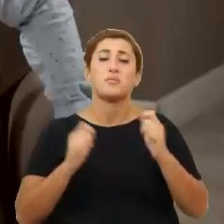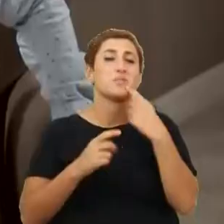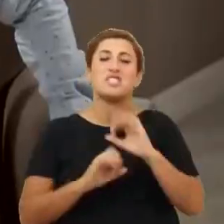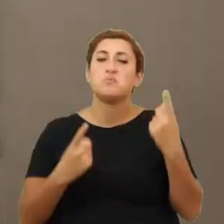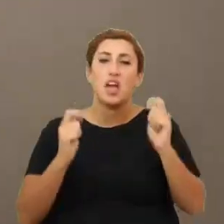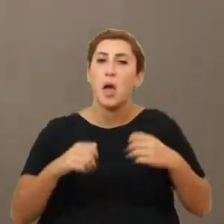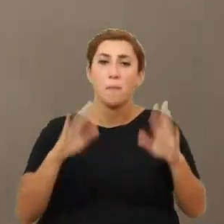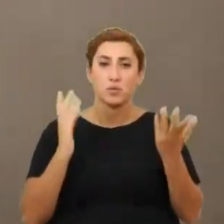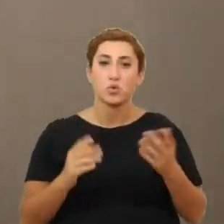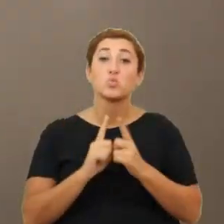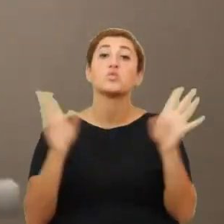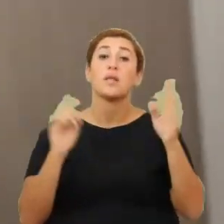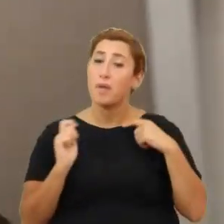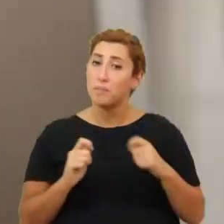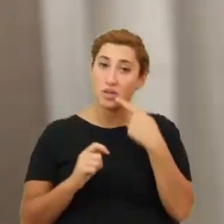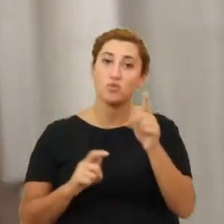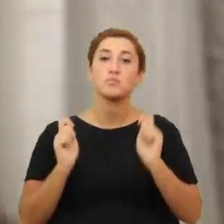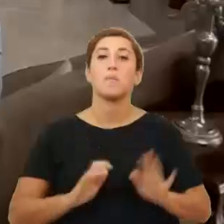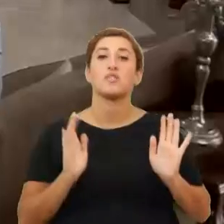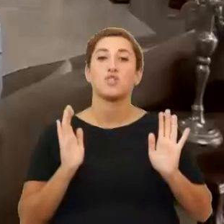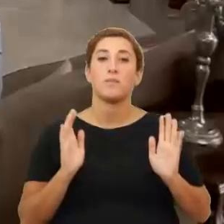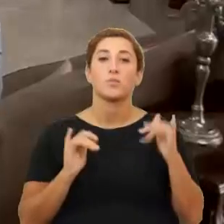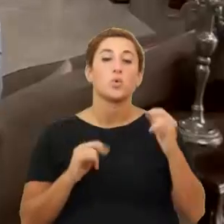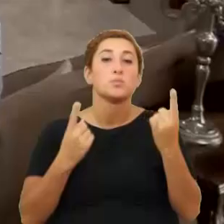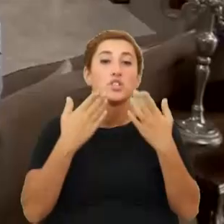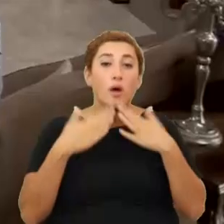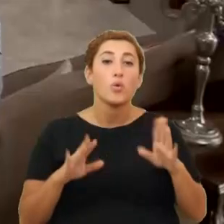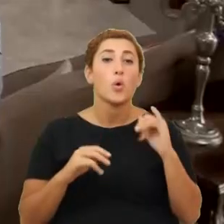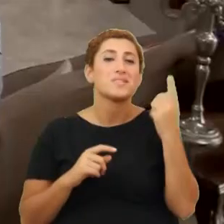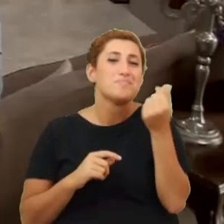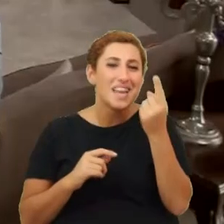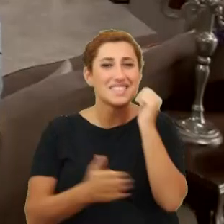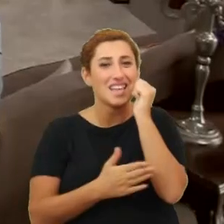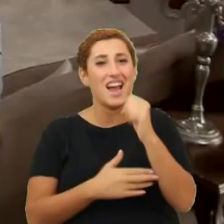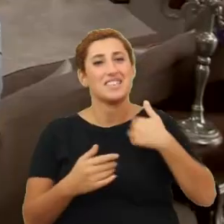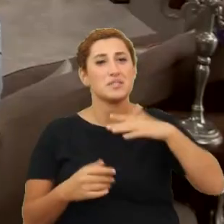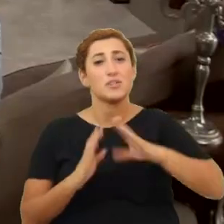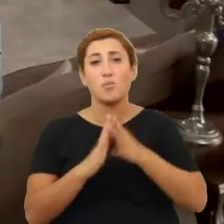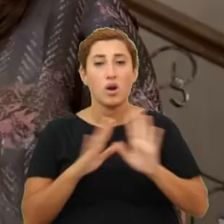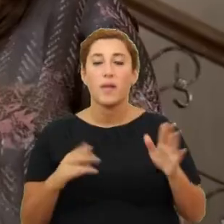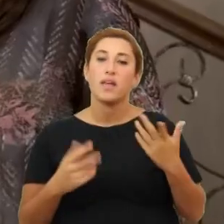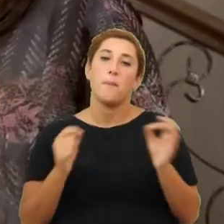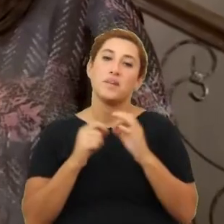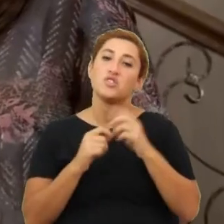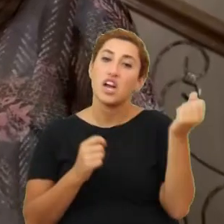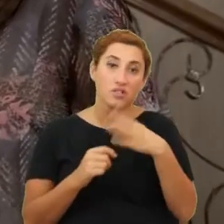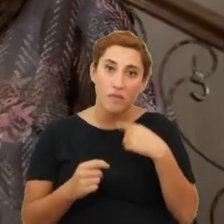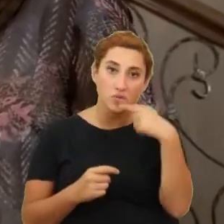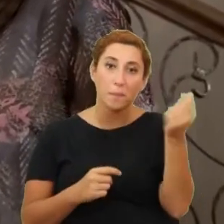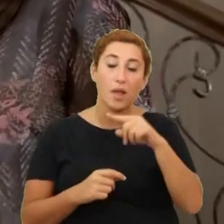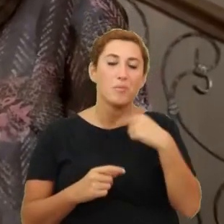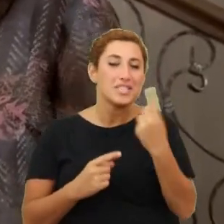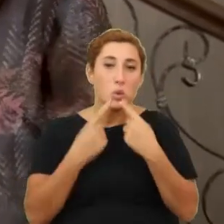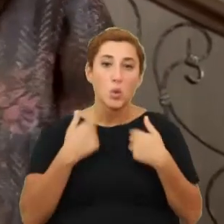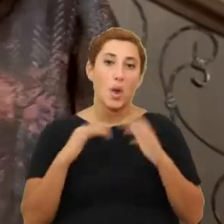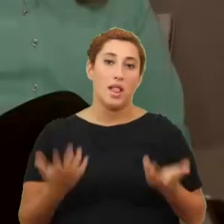diyorsun. Hiçbir şey halletmeyin yoksa. Uzatma, halledeceğim diyorsam halledeceğim. Kötü bir şey yok. Ya sadece birazcık yardım mı isteyeceksin, o kadar. Ya Biricik, sana kaç defa söyledim bana bir daha böyle bir